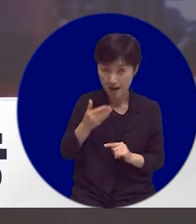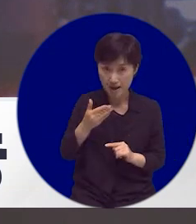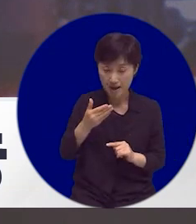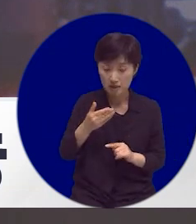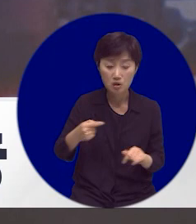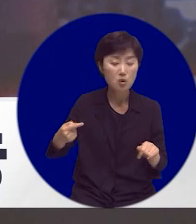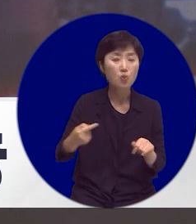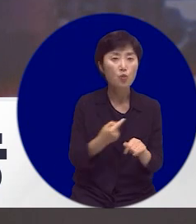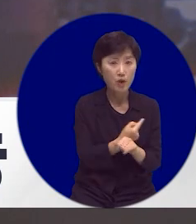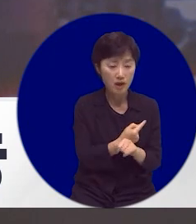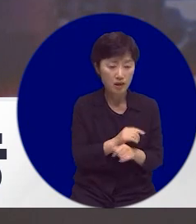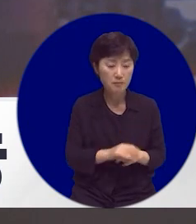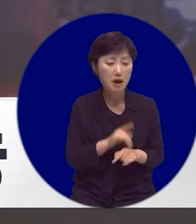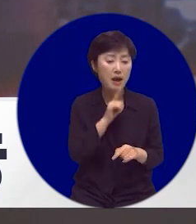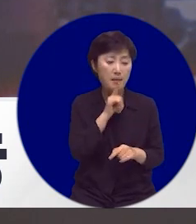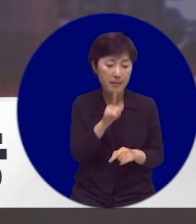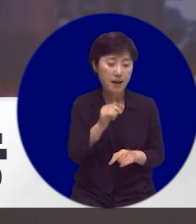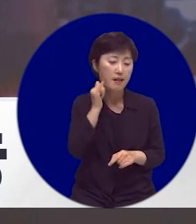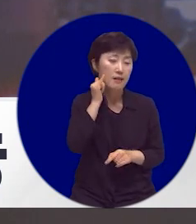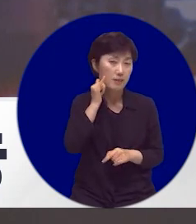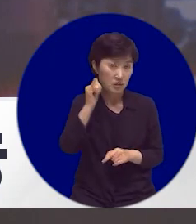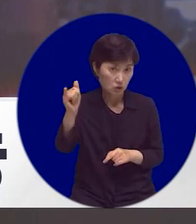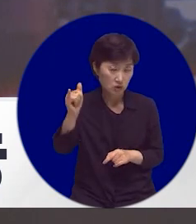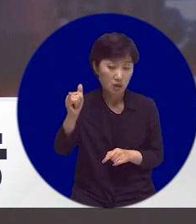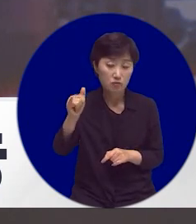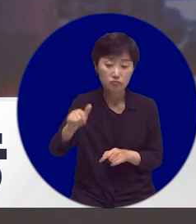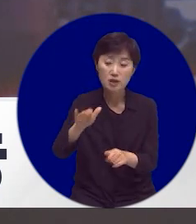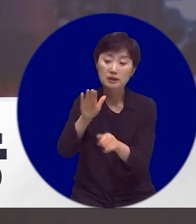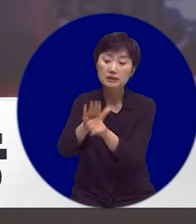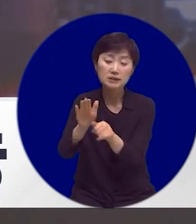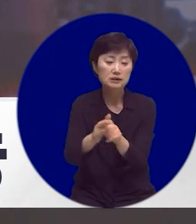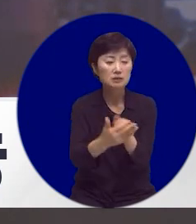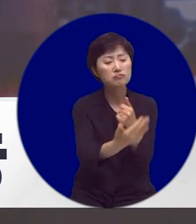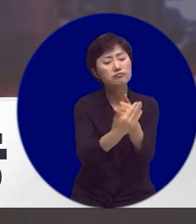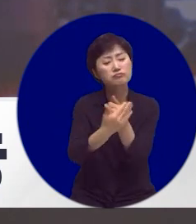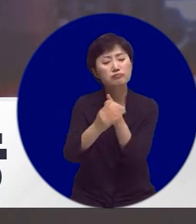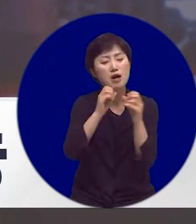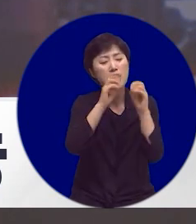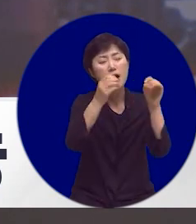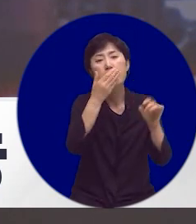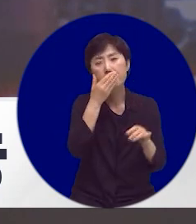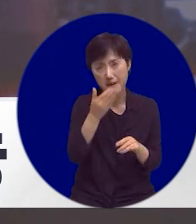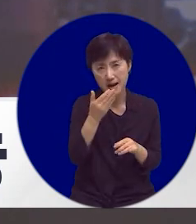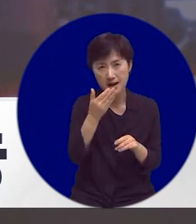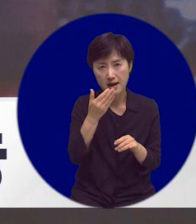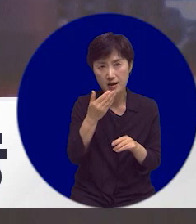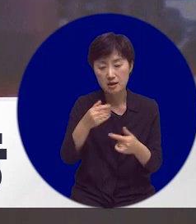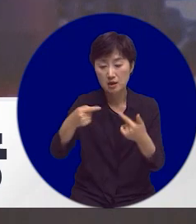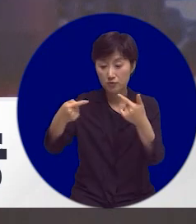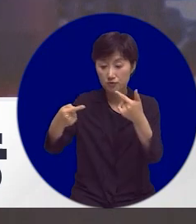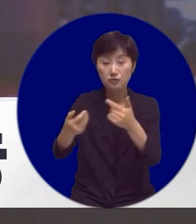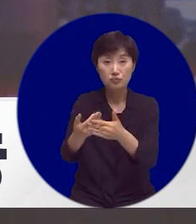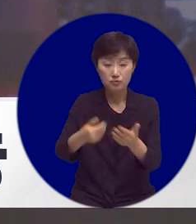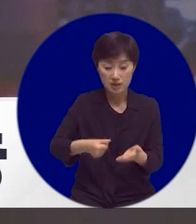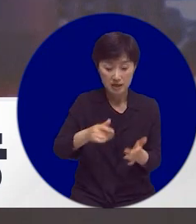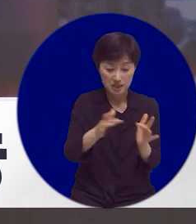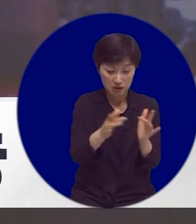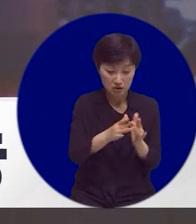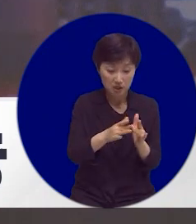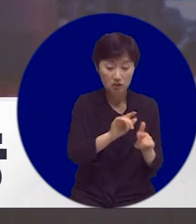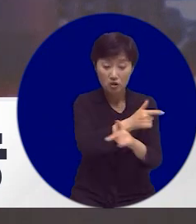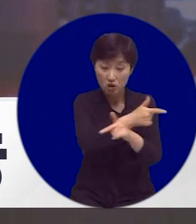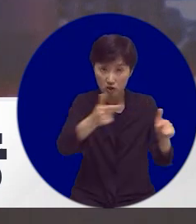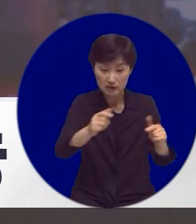때에 말이나 전화로 정당, 후보자에 대한 지지를 호소할 수 있고 선거일에는 인터넷, 전자우편,